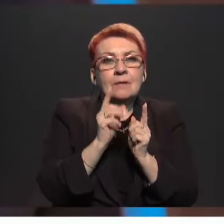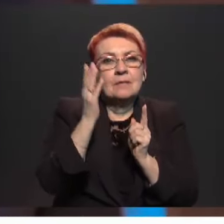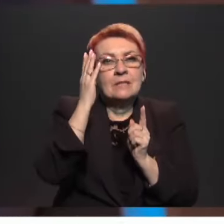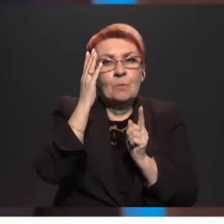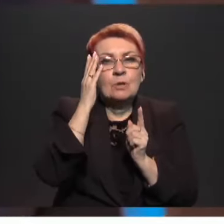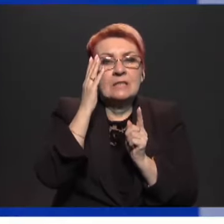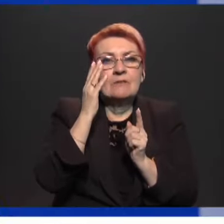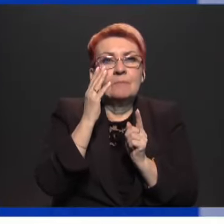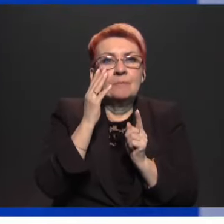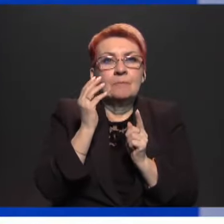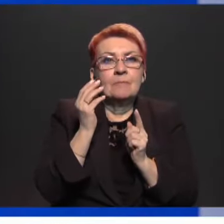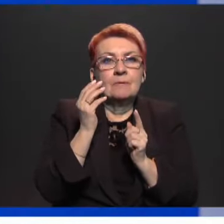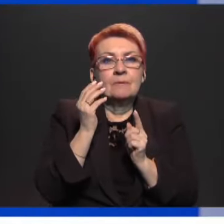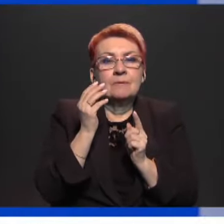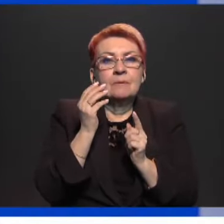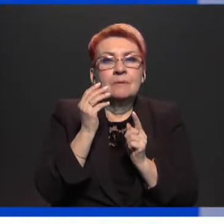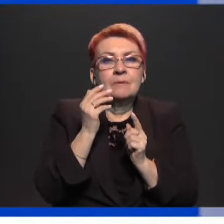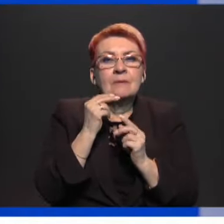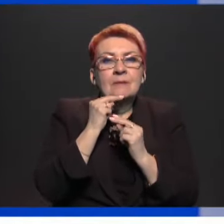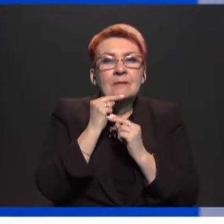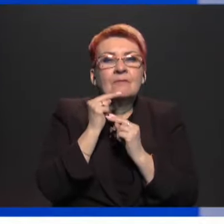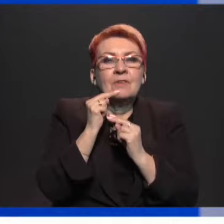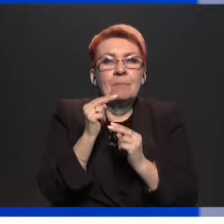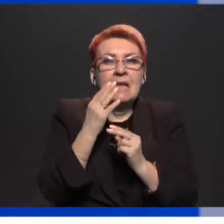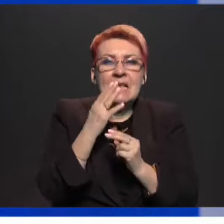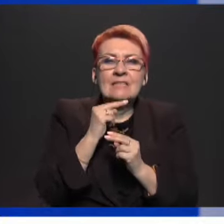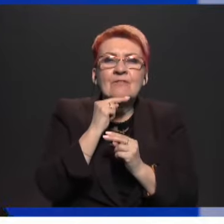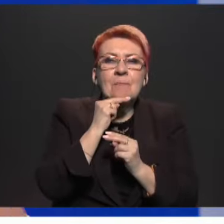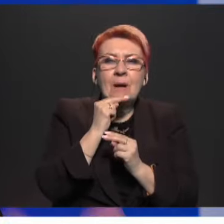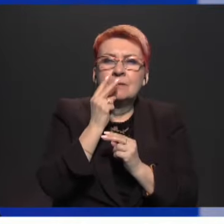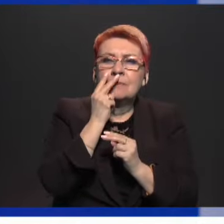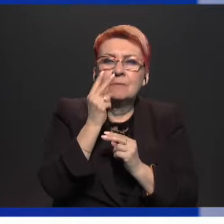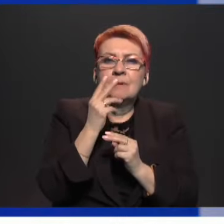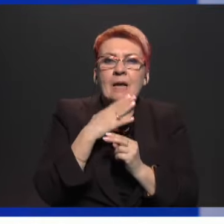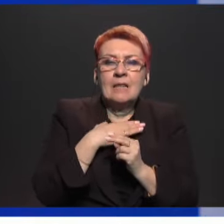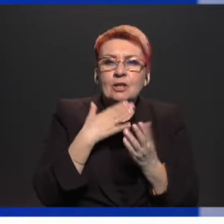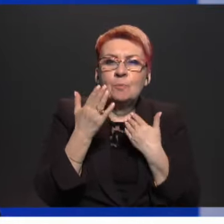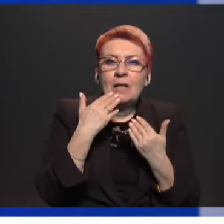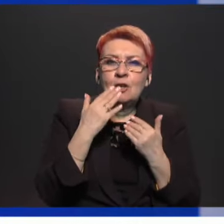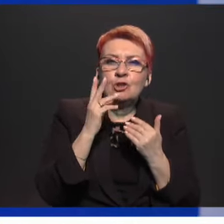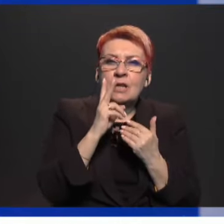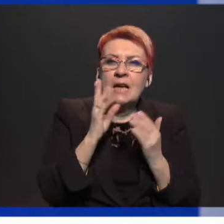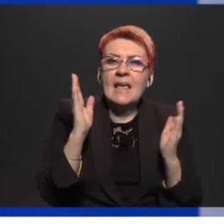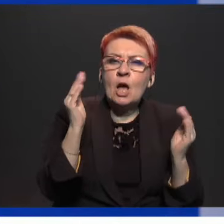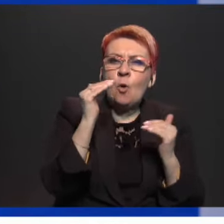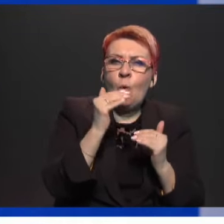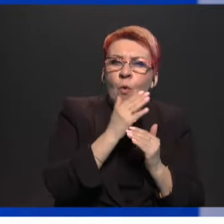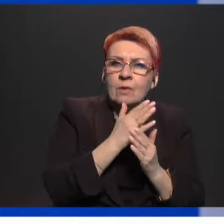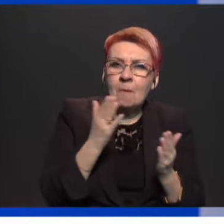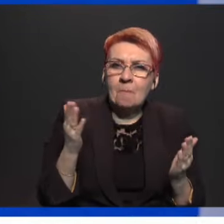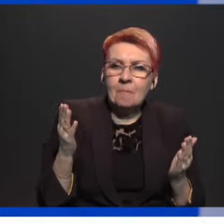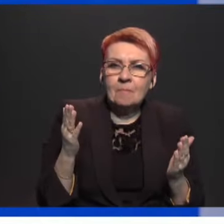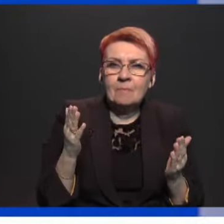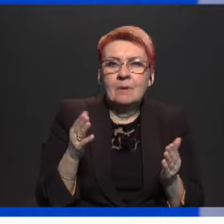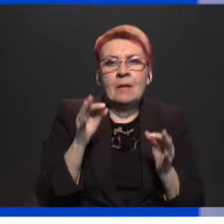внимание. И я бы отметил, вот если так внимательно присмотреться к нашему отношению к иконам и к нашему отношению,